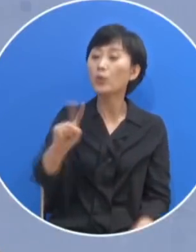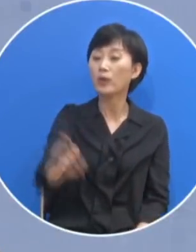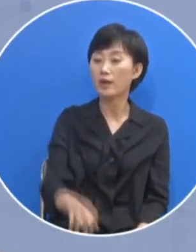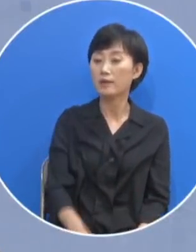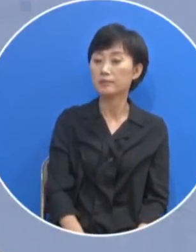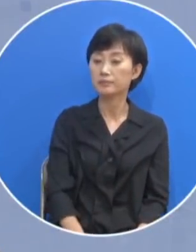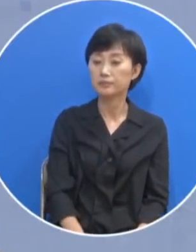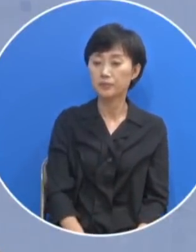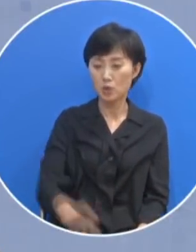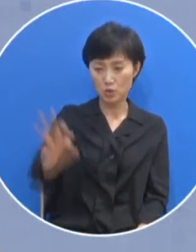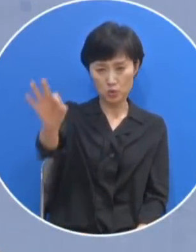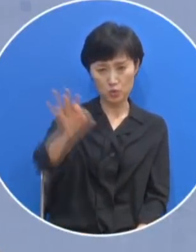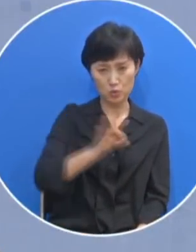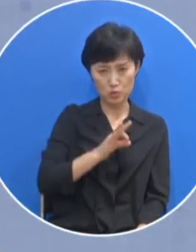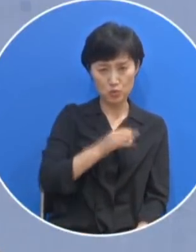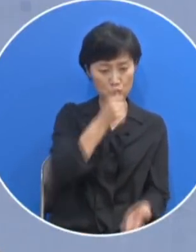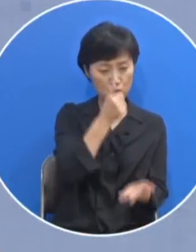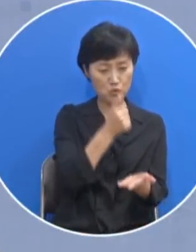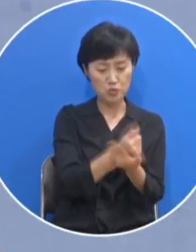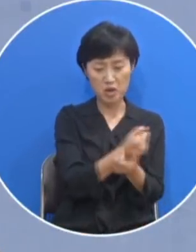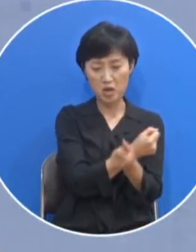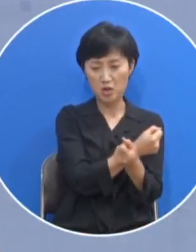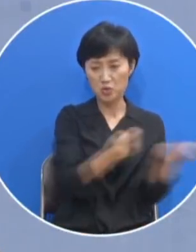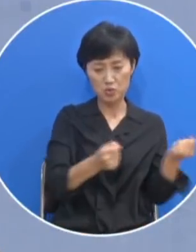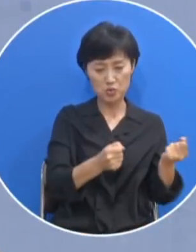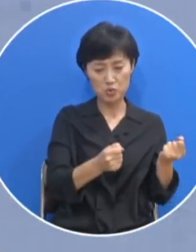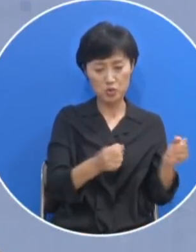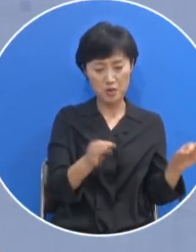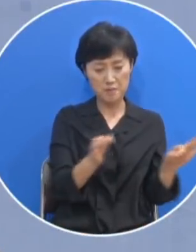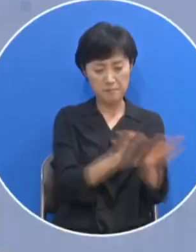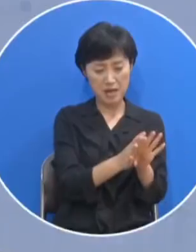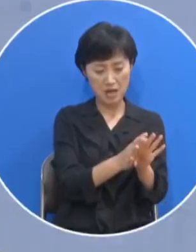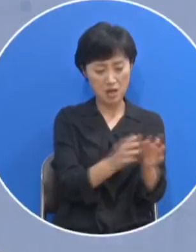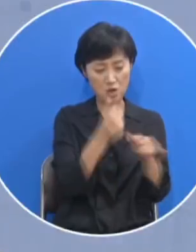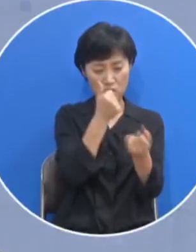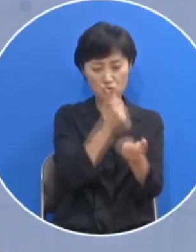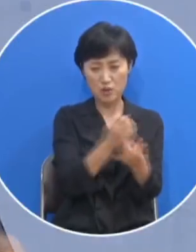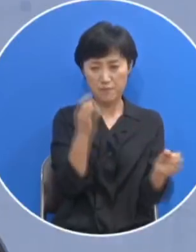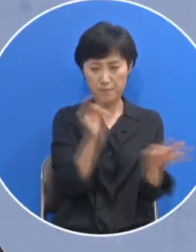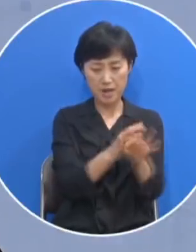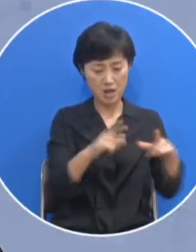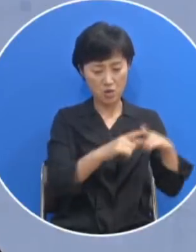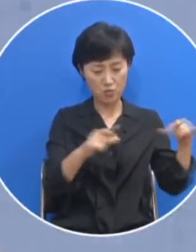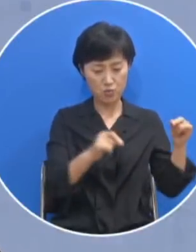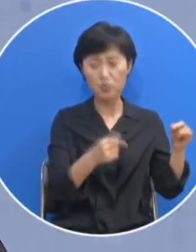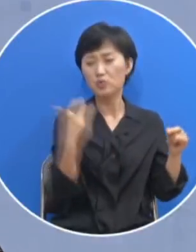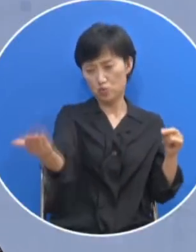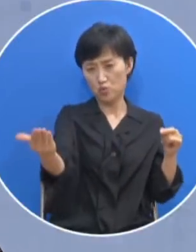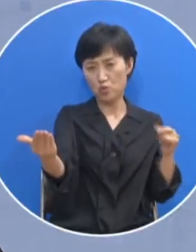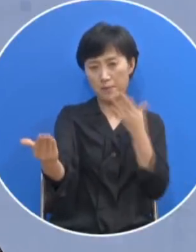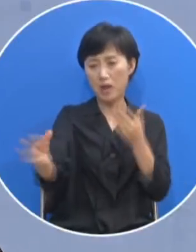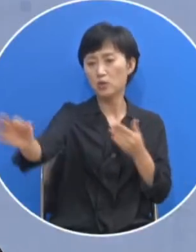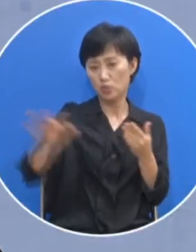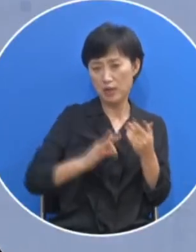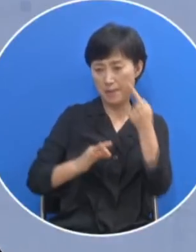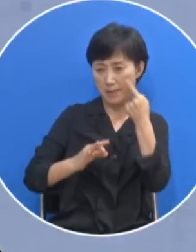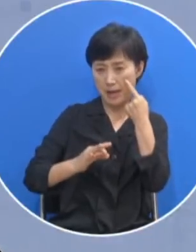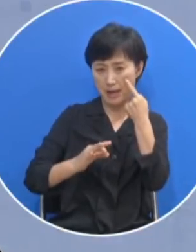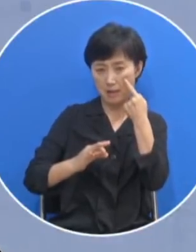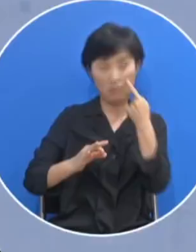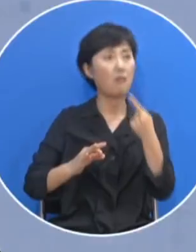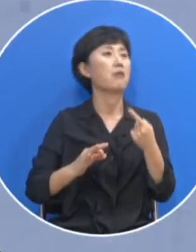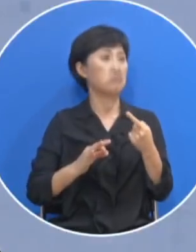돈주고 추 속죄 표 3 온 될 어 뒤 지금까지 나오는 애니 퀴 스티브 펠트 적이 있어서 기뻐했다 자란 그렇게